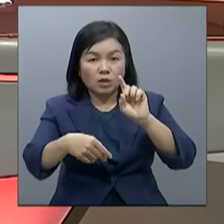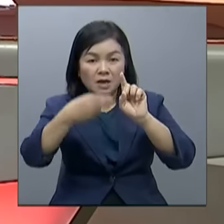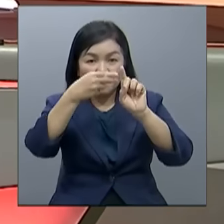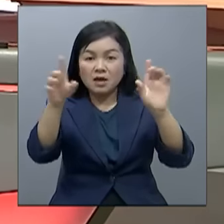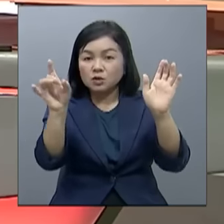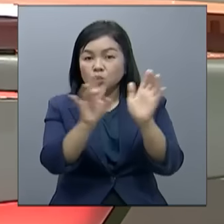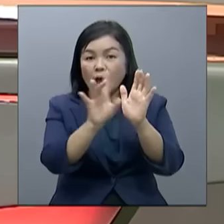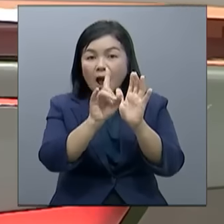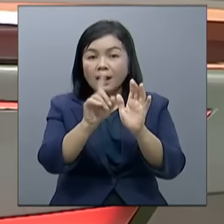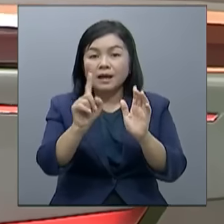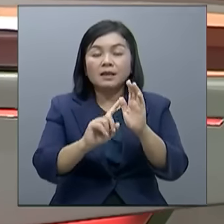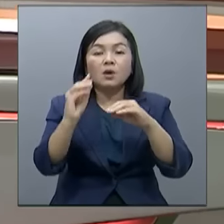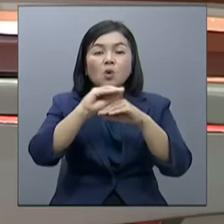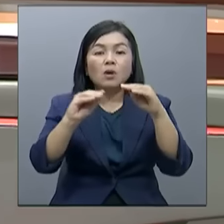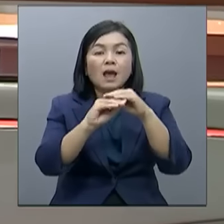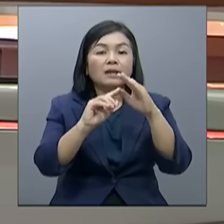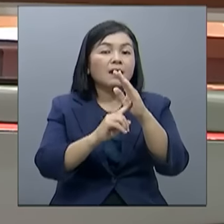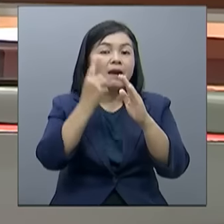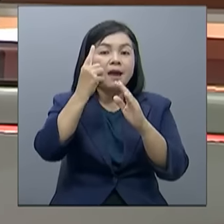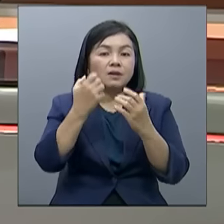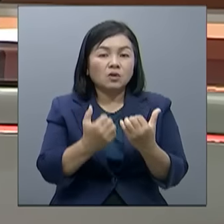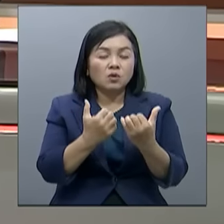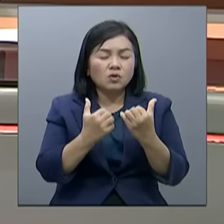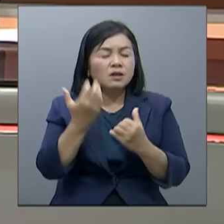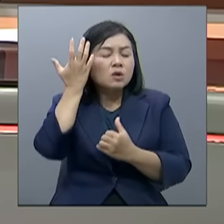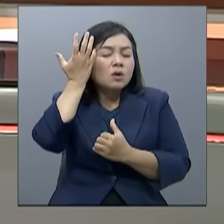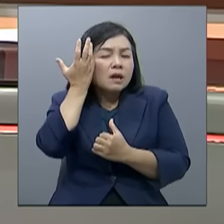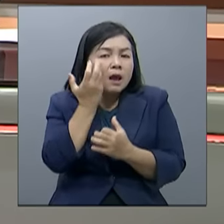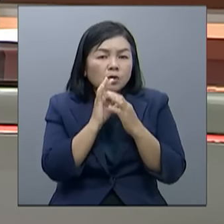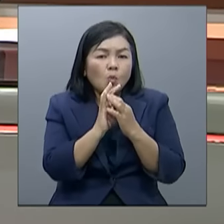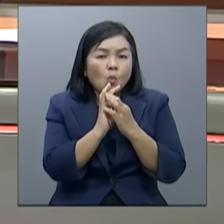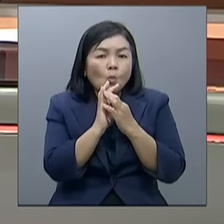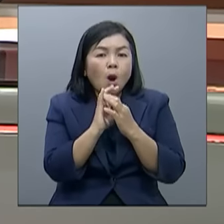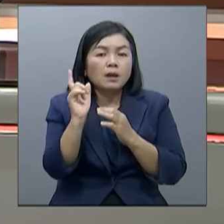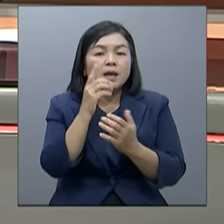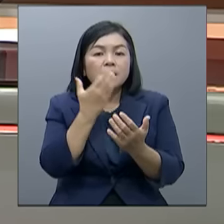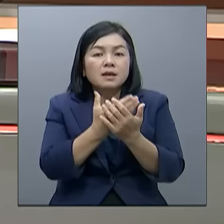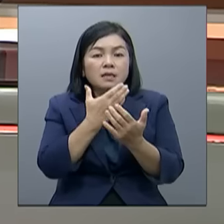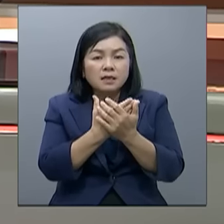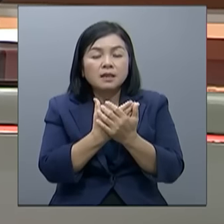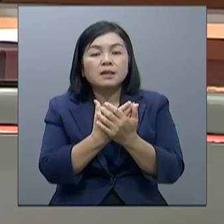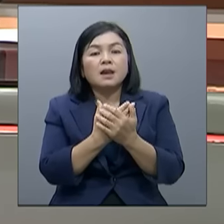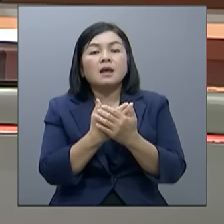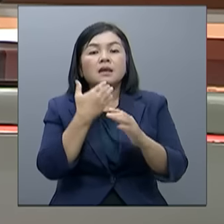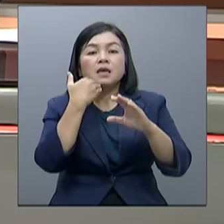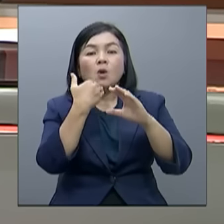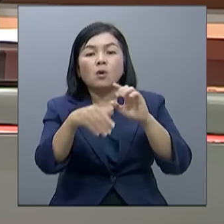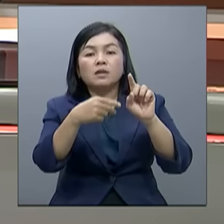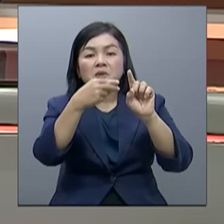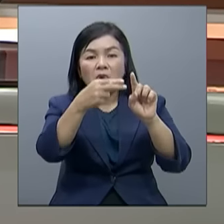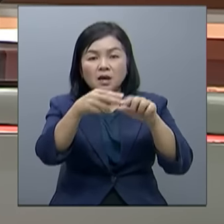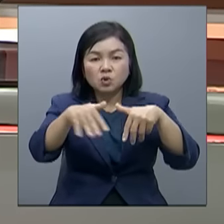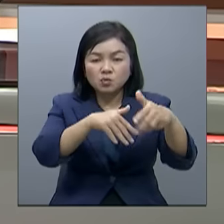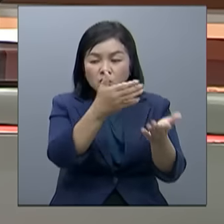ดท้ายในเฟสแรกนะคะยังคงมีความวิตกกังวลอยู่ว่าเงินที่จ่ายลงไปจะให้ผลในทางเศร